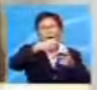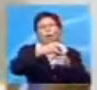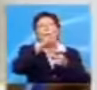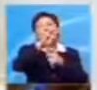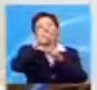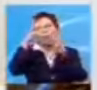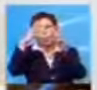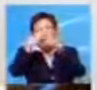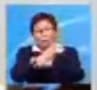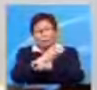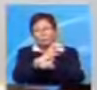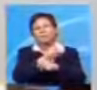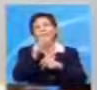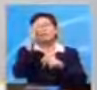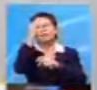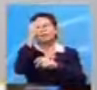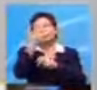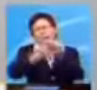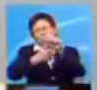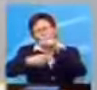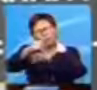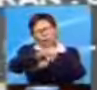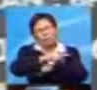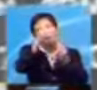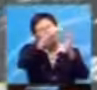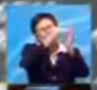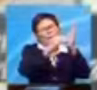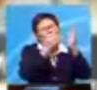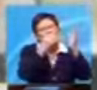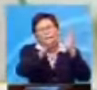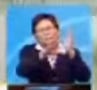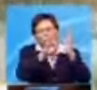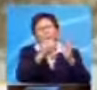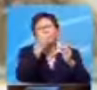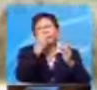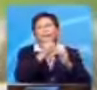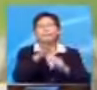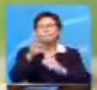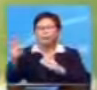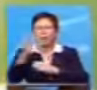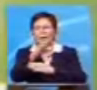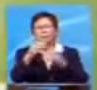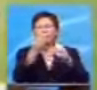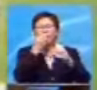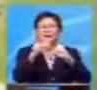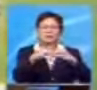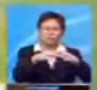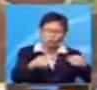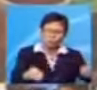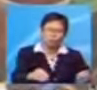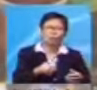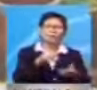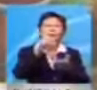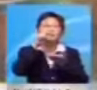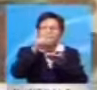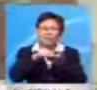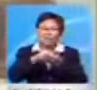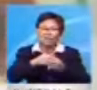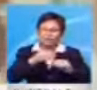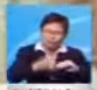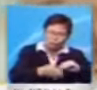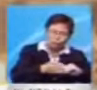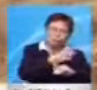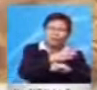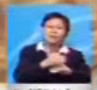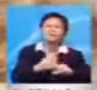setiap hari pelbagai menu makanan menjadi pilihan pelanggan termasuk makanan barat dan jepun seperti Chicken Chop dan sushi